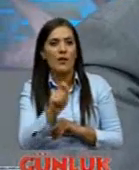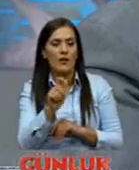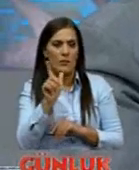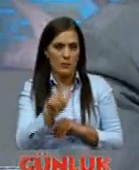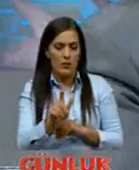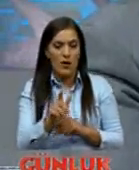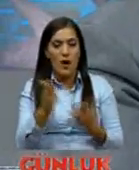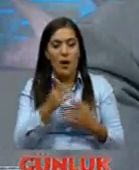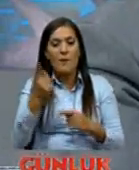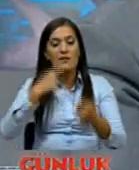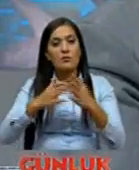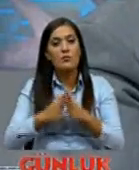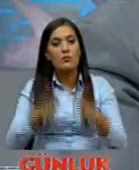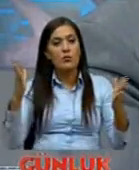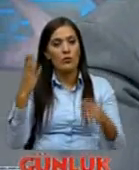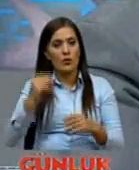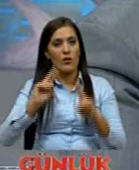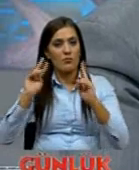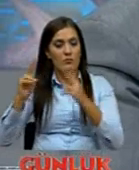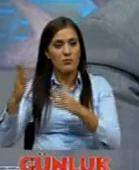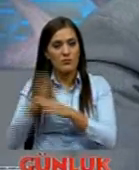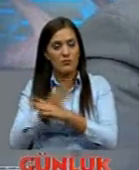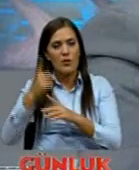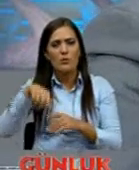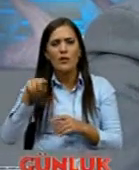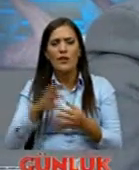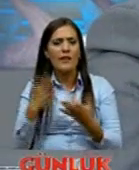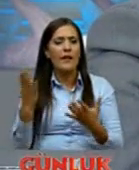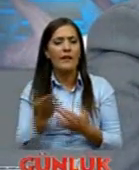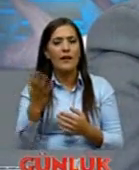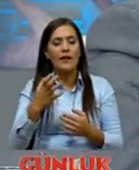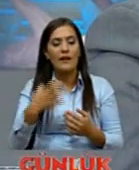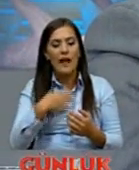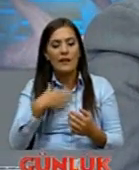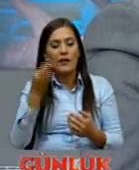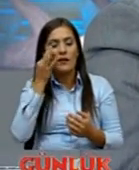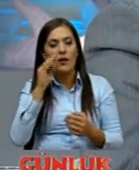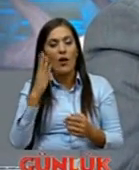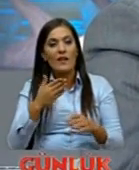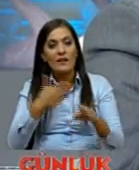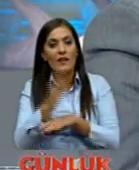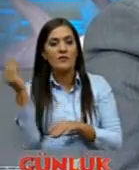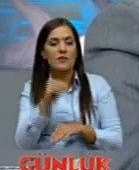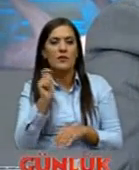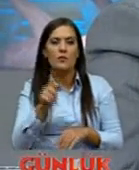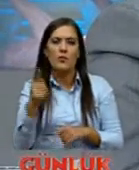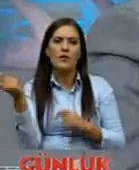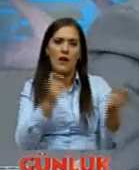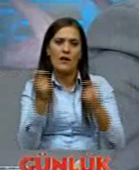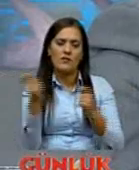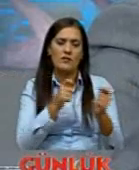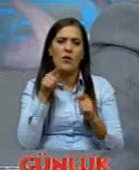Ama sanayi tipi üretilen ürünlerde bu ne kadar özünden yapılıyor? O tartışılır. Onu